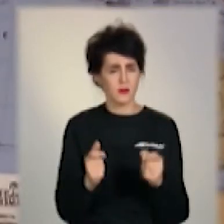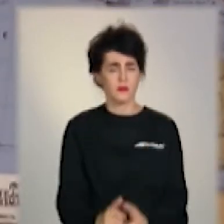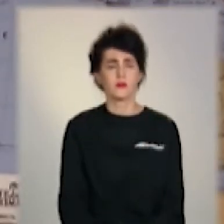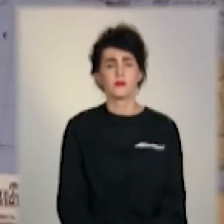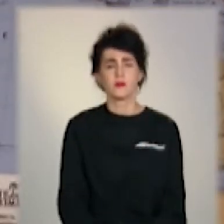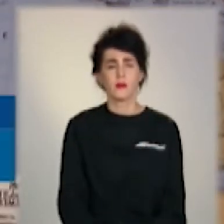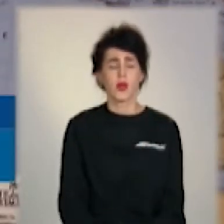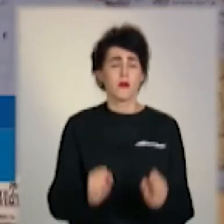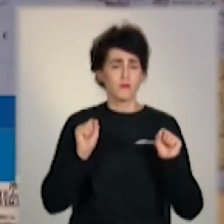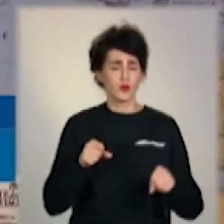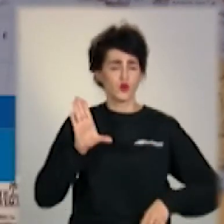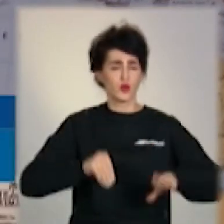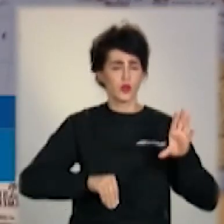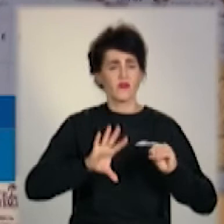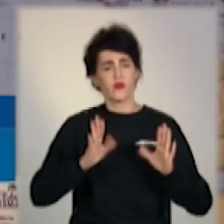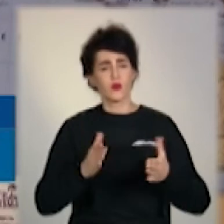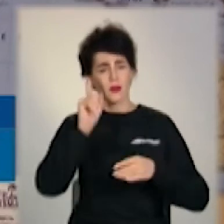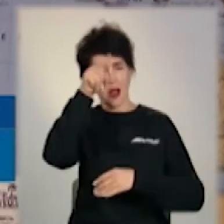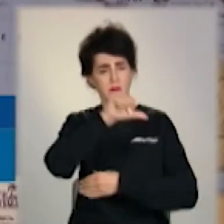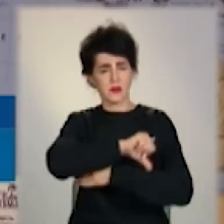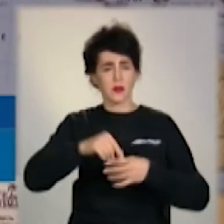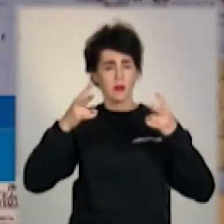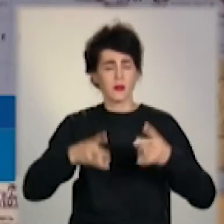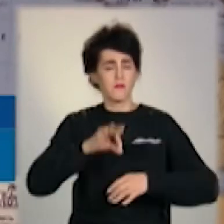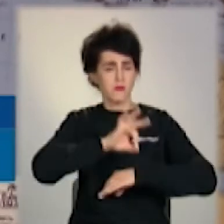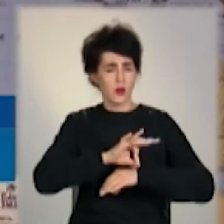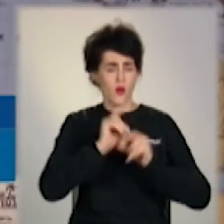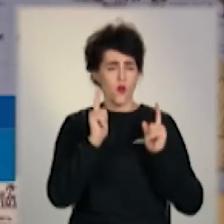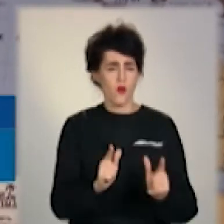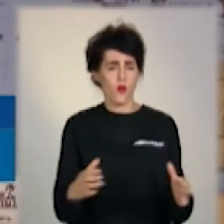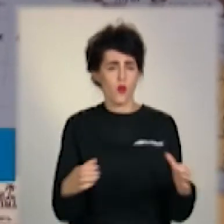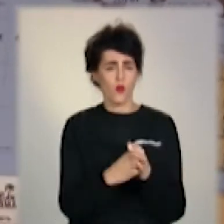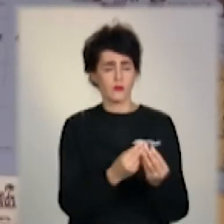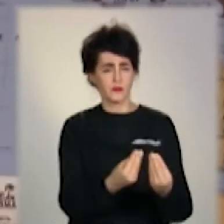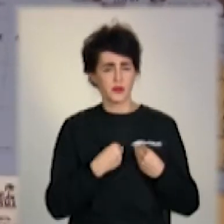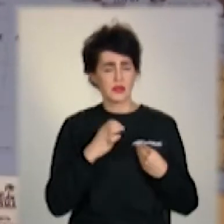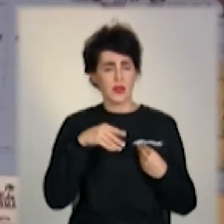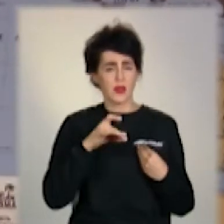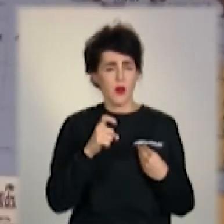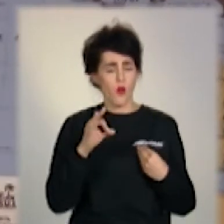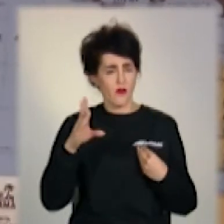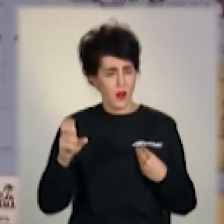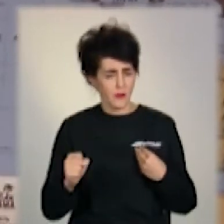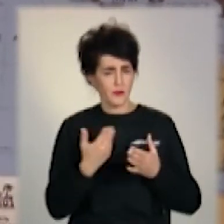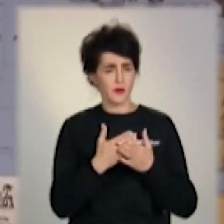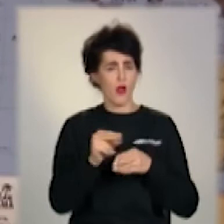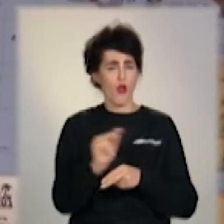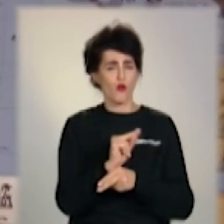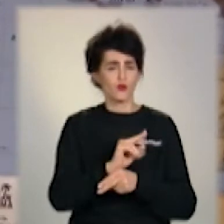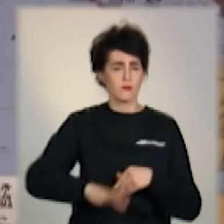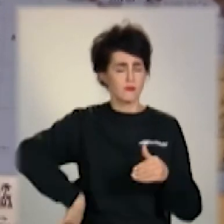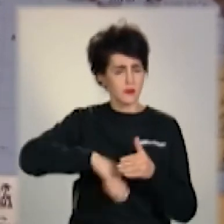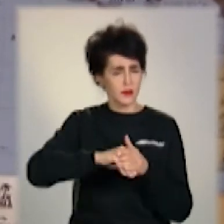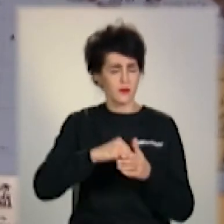розраховувати на лікування в даній країні по страховій компанії, яка буде відшкодувати це лікування. Він